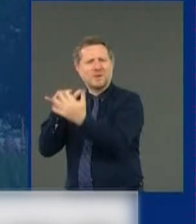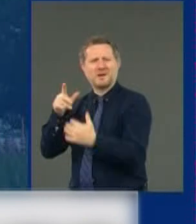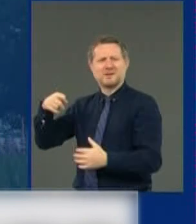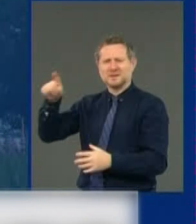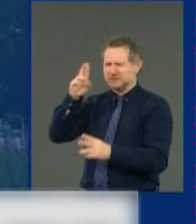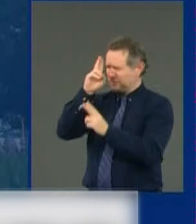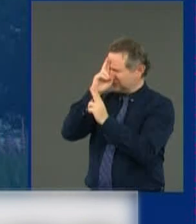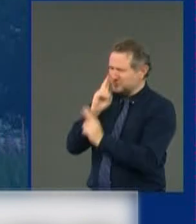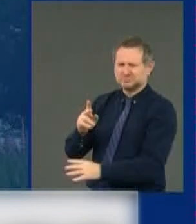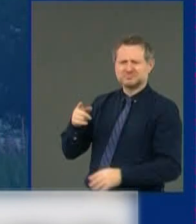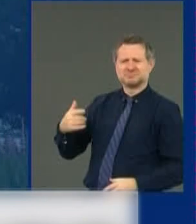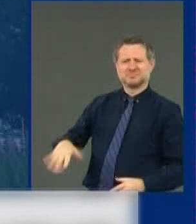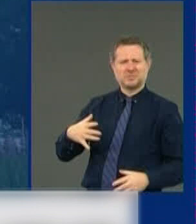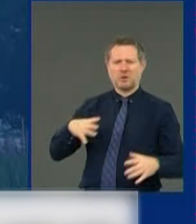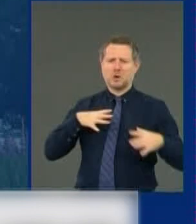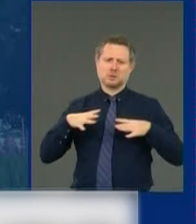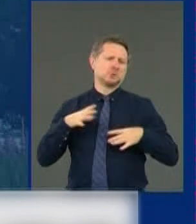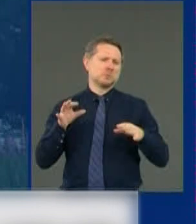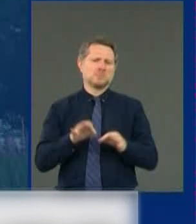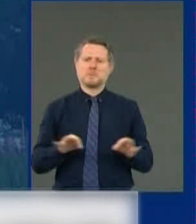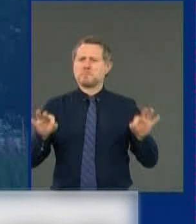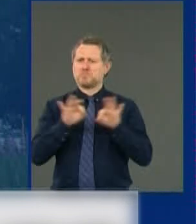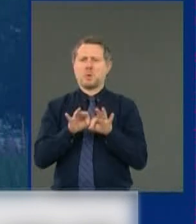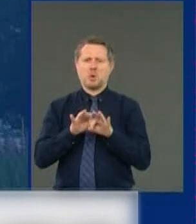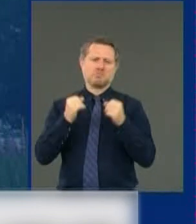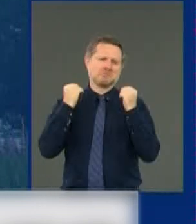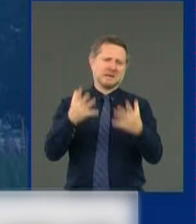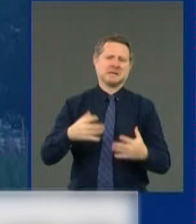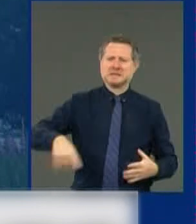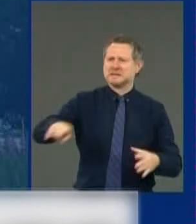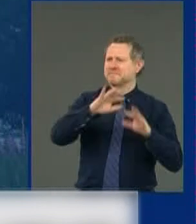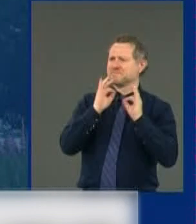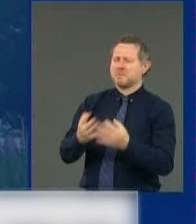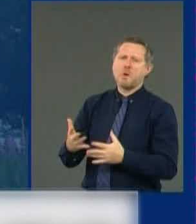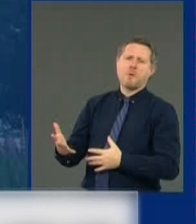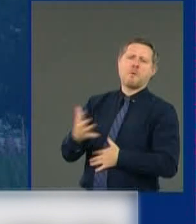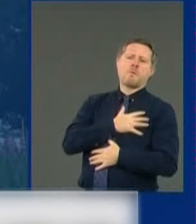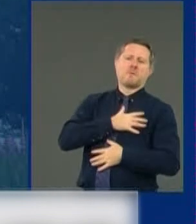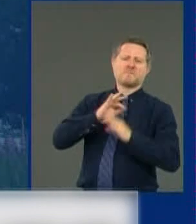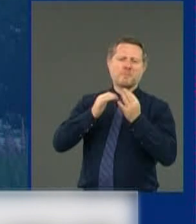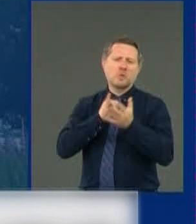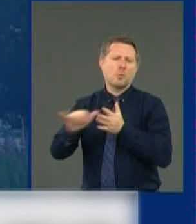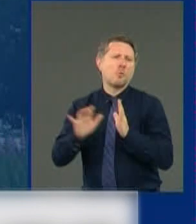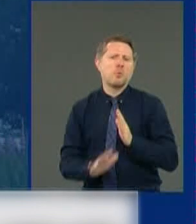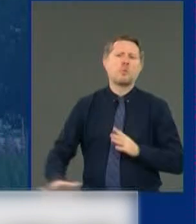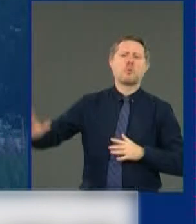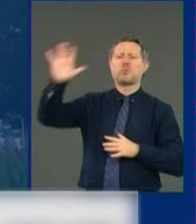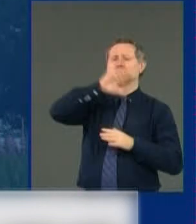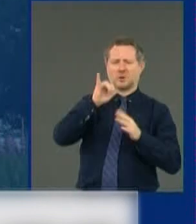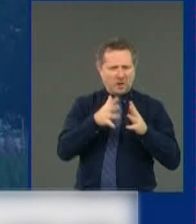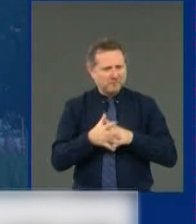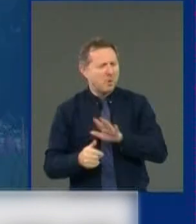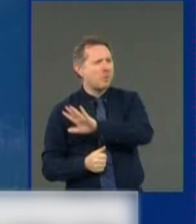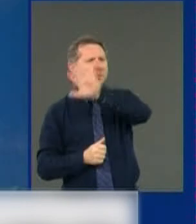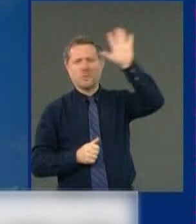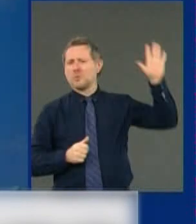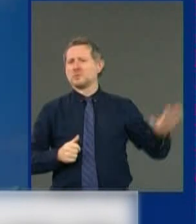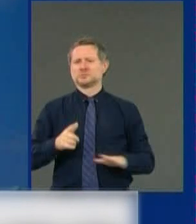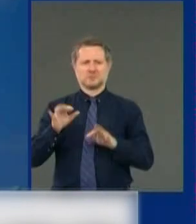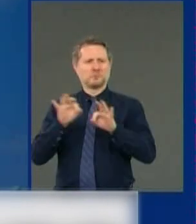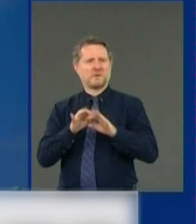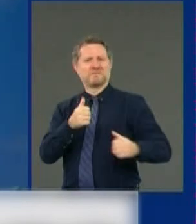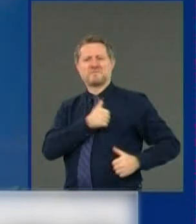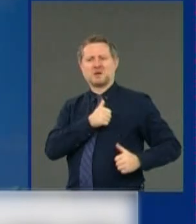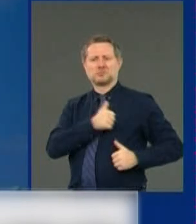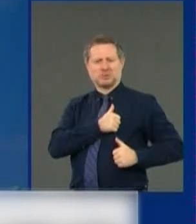府可自行决定是否减少人数，同时准许汽车游行。库莫再次重申了联邦资金援助的重要